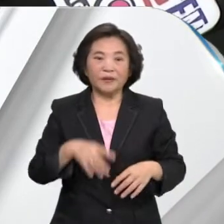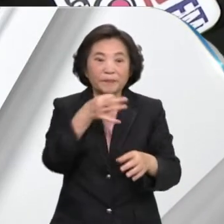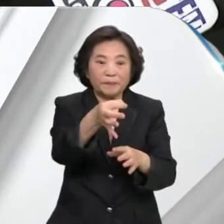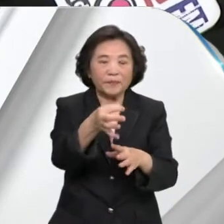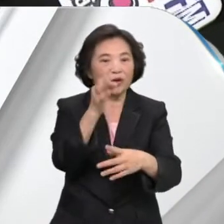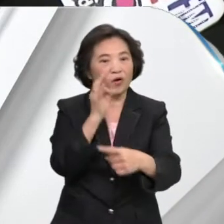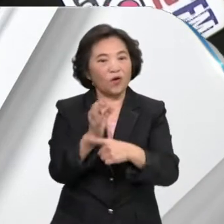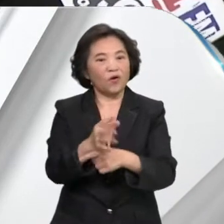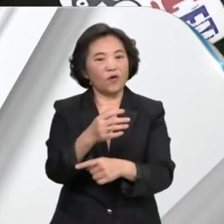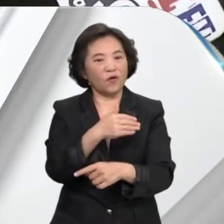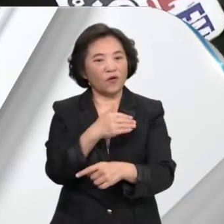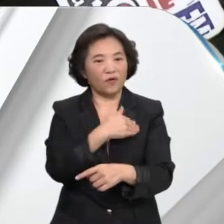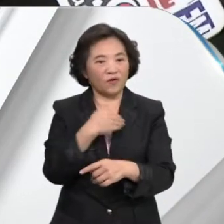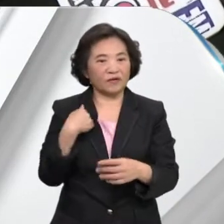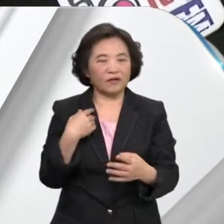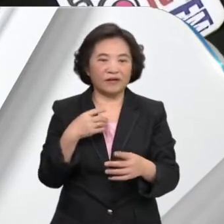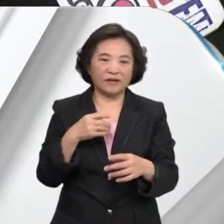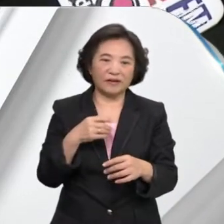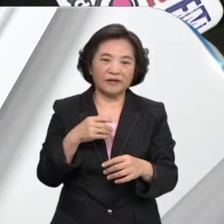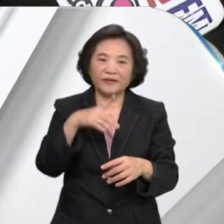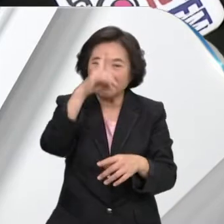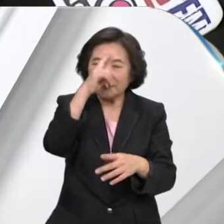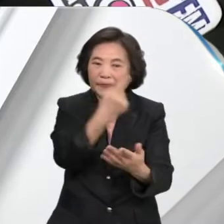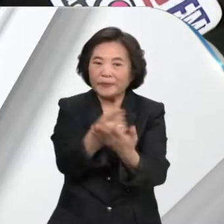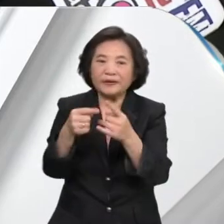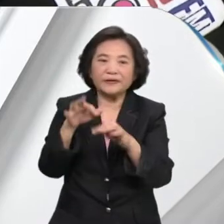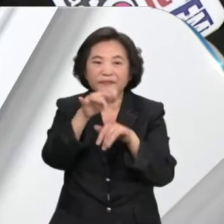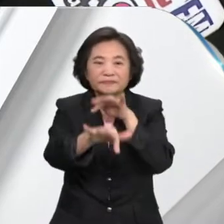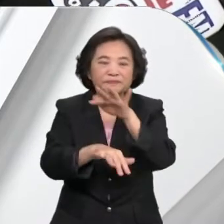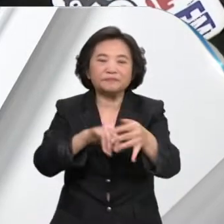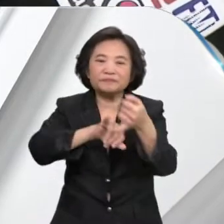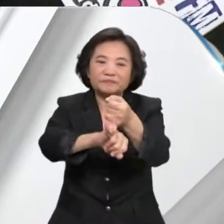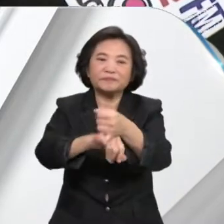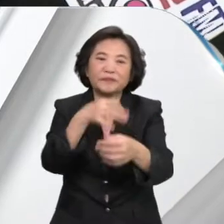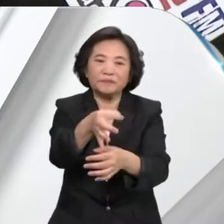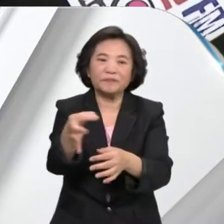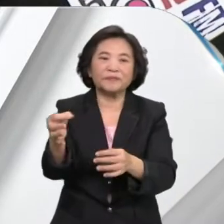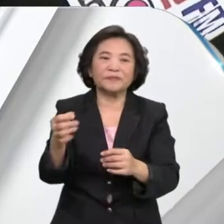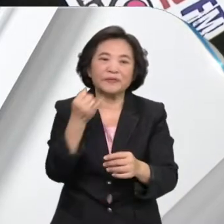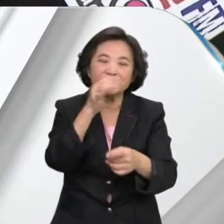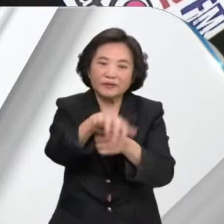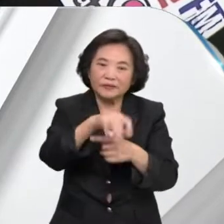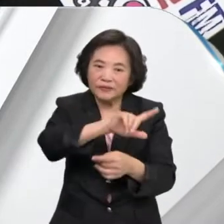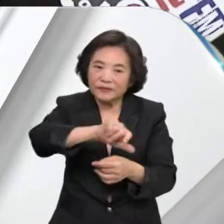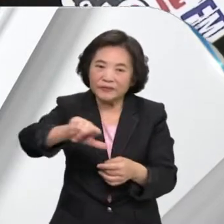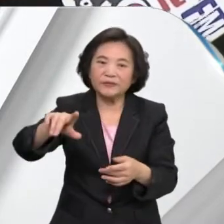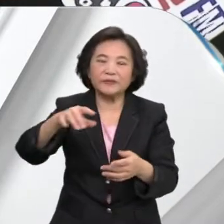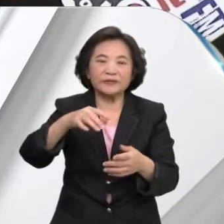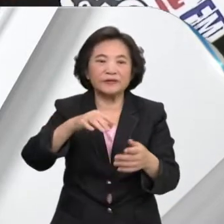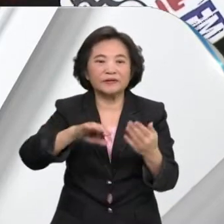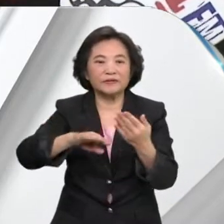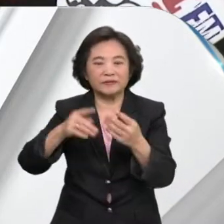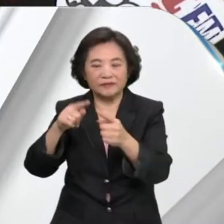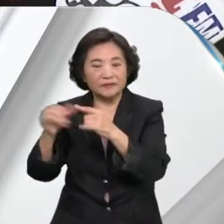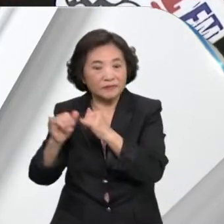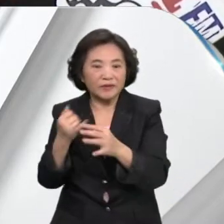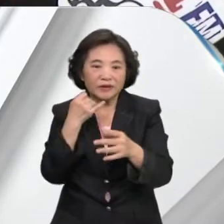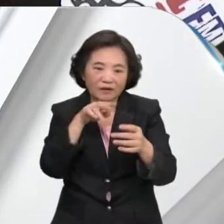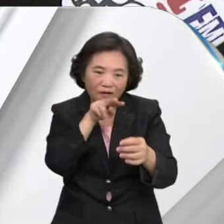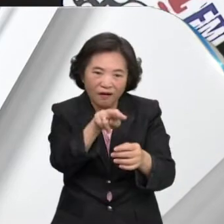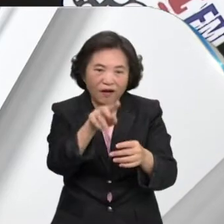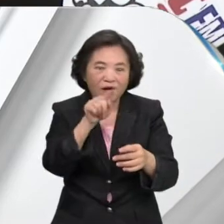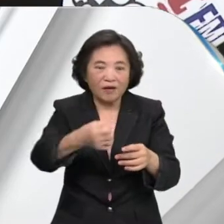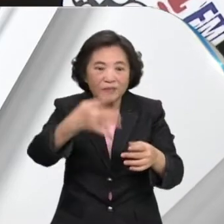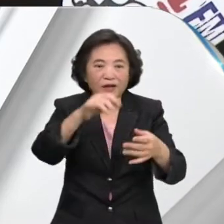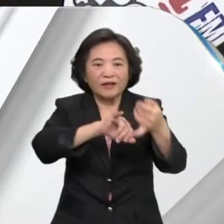优惠的这样的一个活动，哦，希望能够。让这个整个农产品的消费跟市场